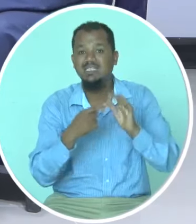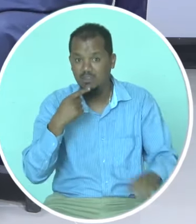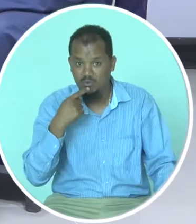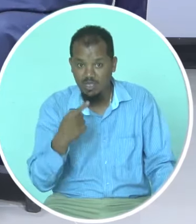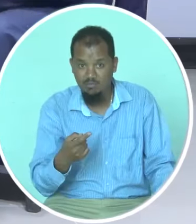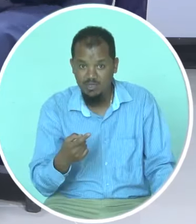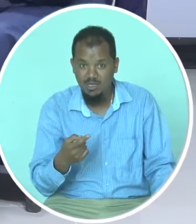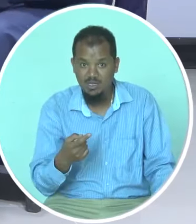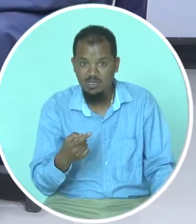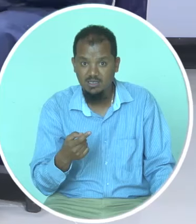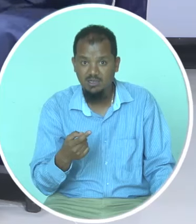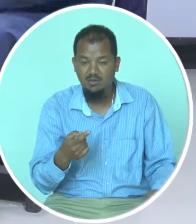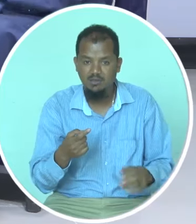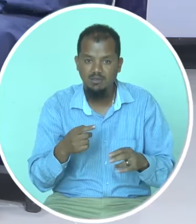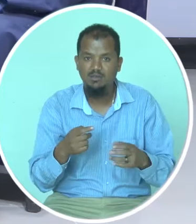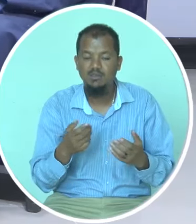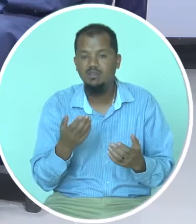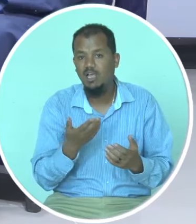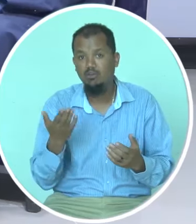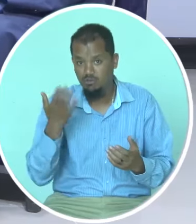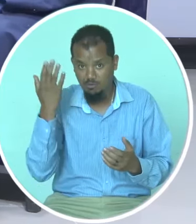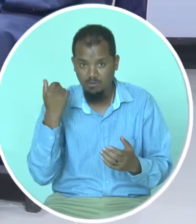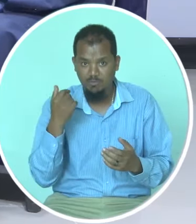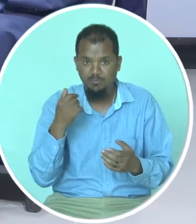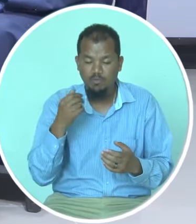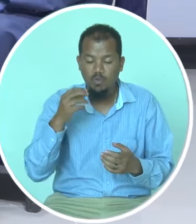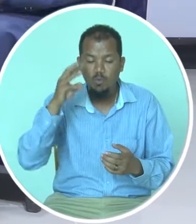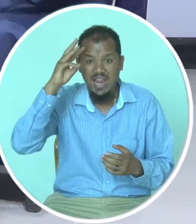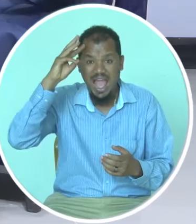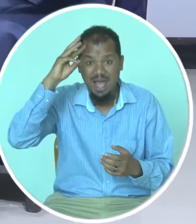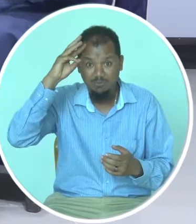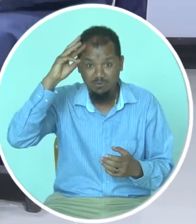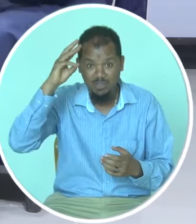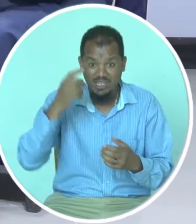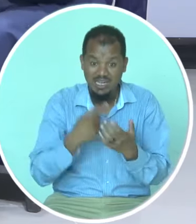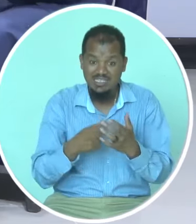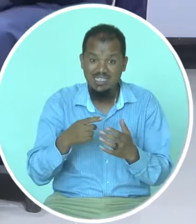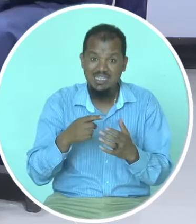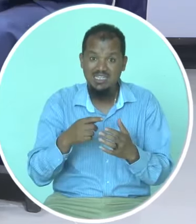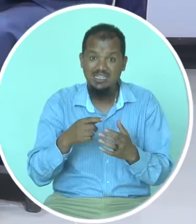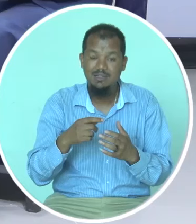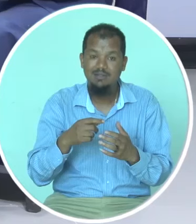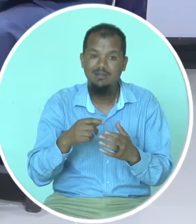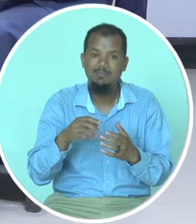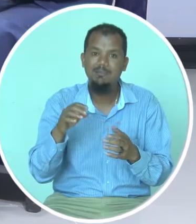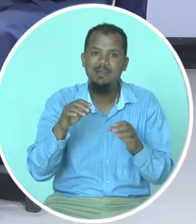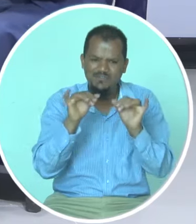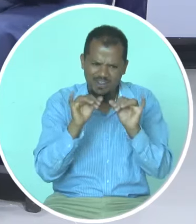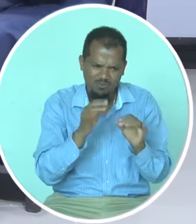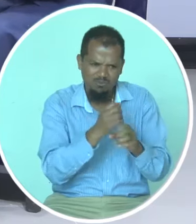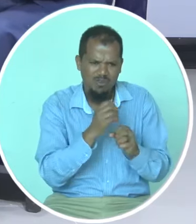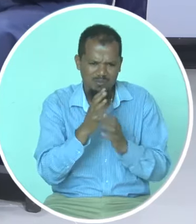የሚል እንትኖች ነበሩ እና ዊሊያም ስቶኪ እነዚህን መስፈርቶች ወሰደና ምልክት